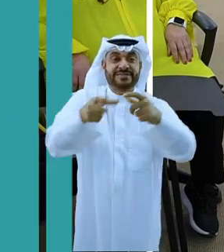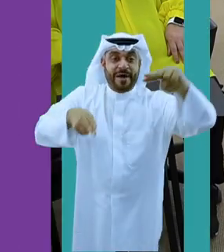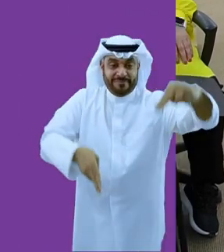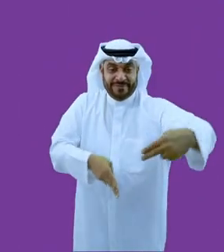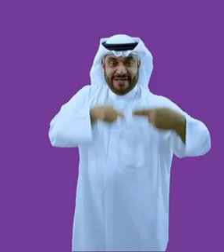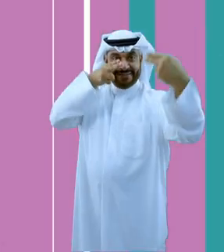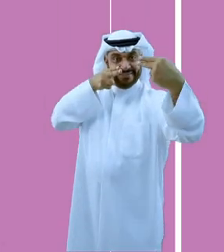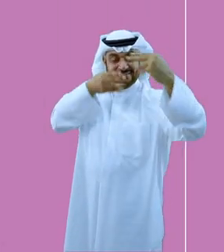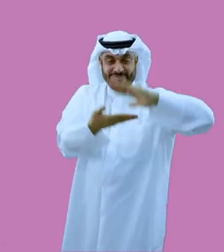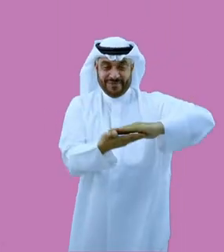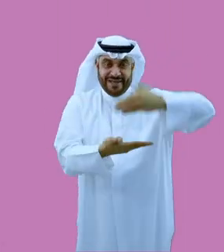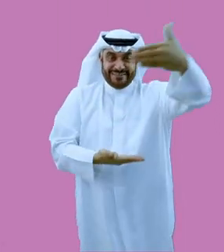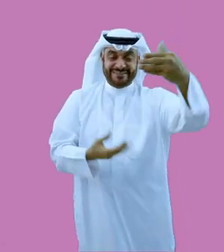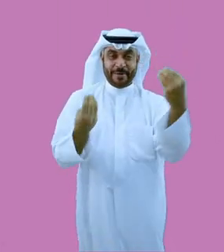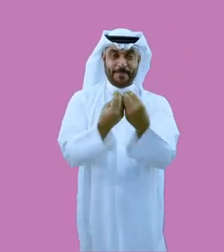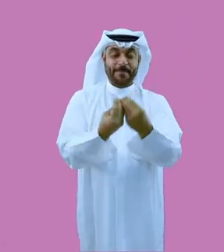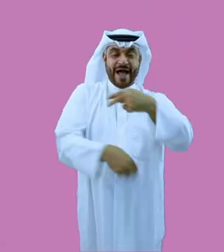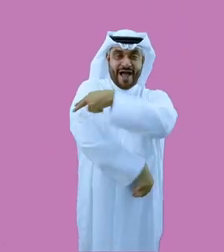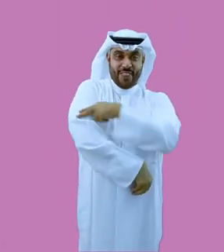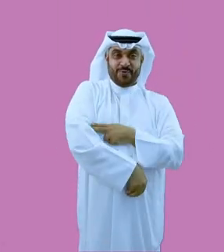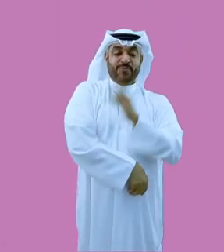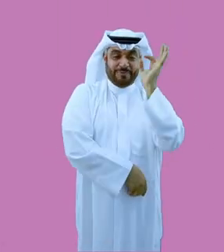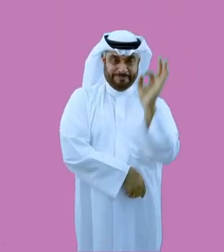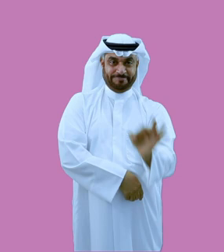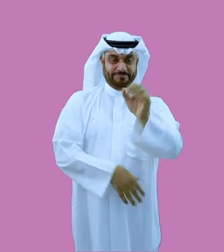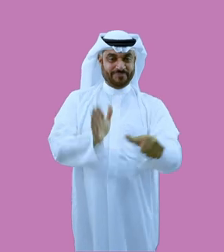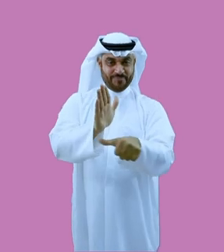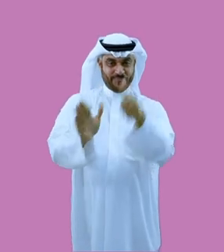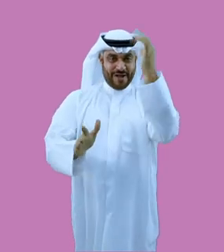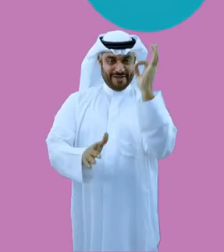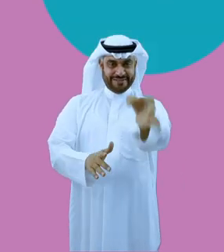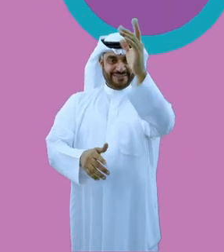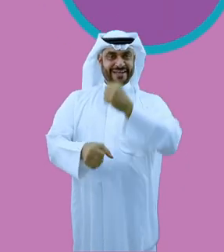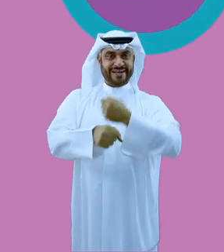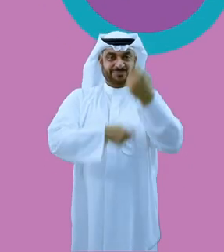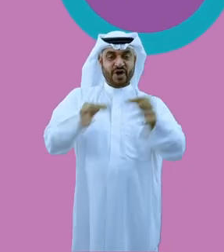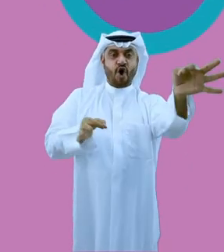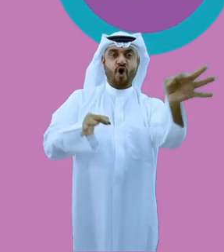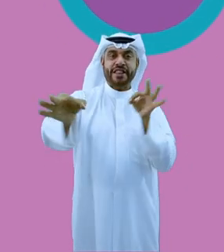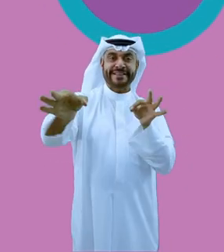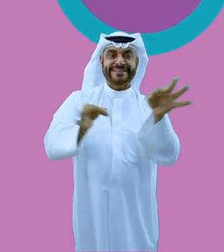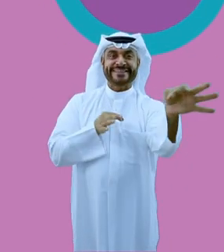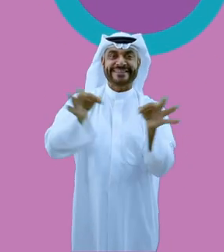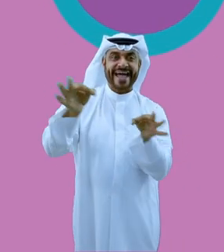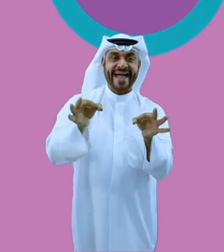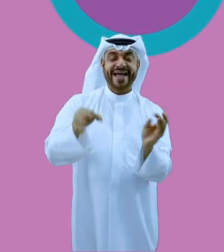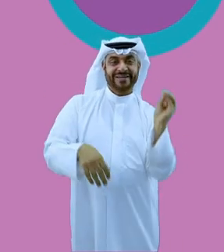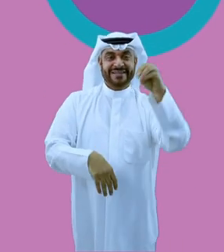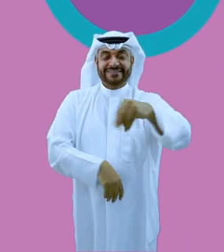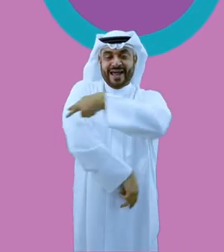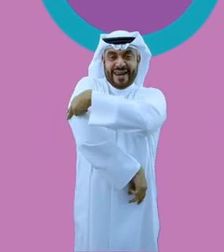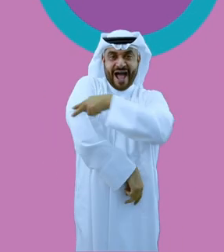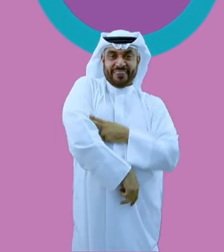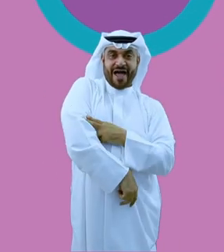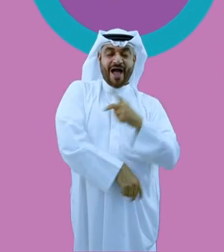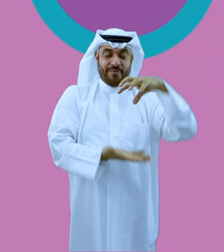عمل الاجتماعات الافتراضية مع أعضاء النادي. وعلى هذا الأساس قاموا بعمل خطة لمنتسبي